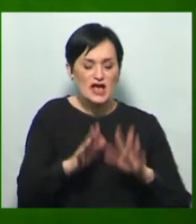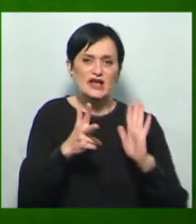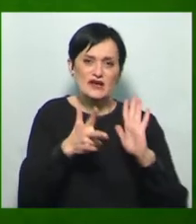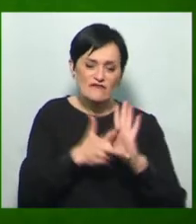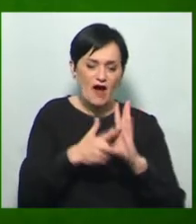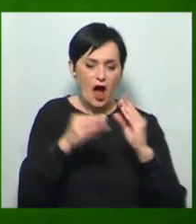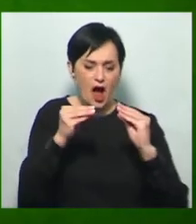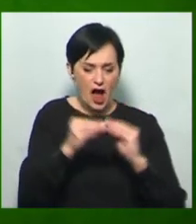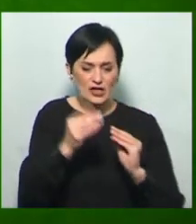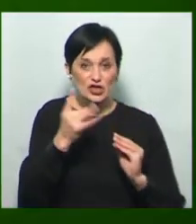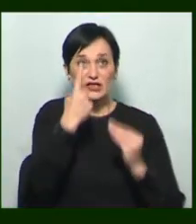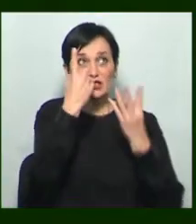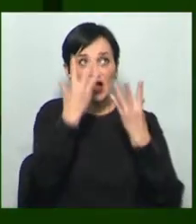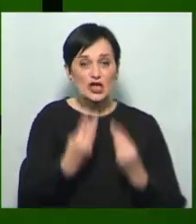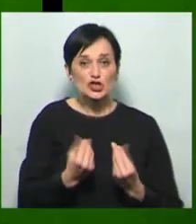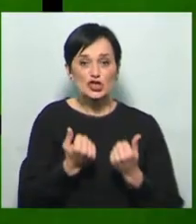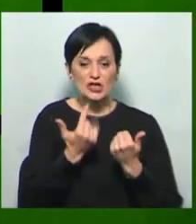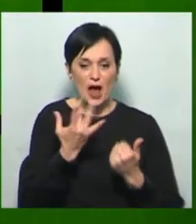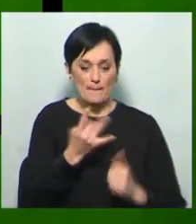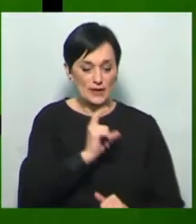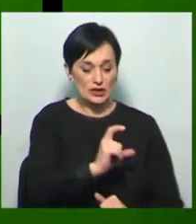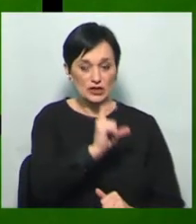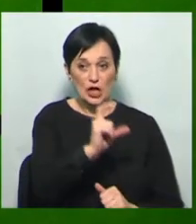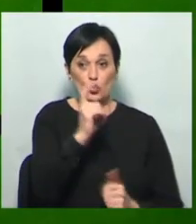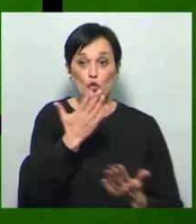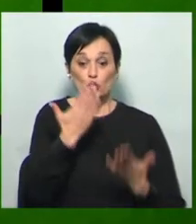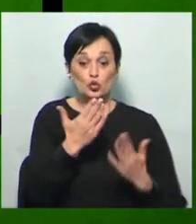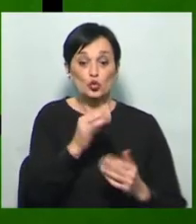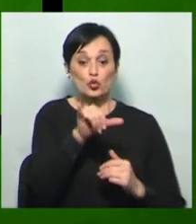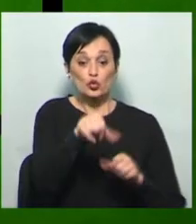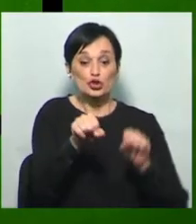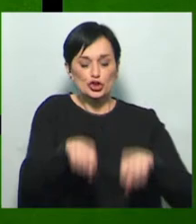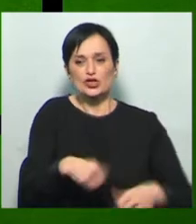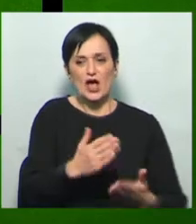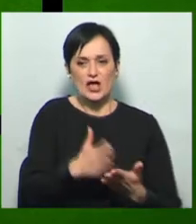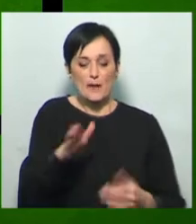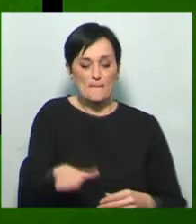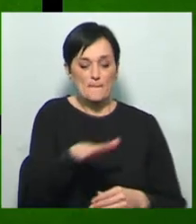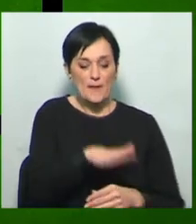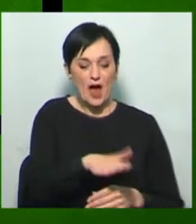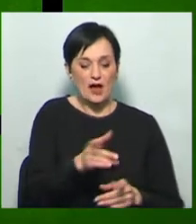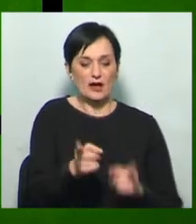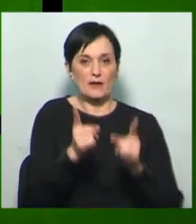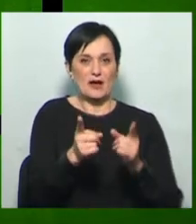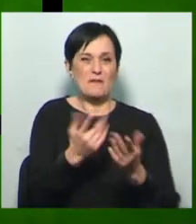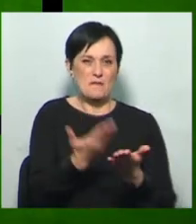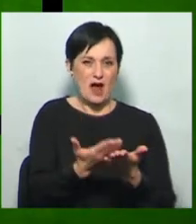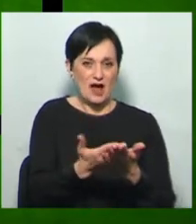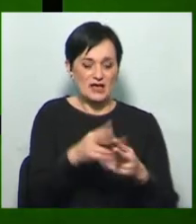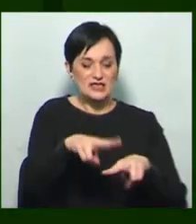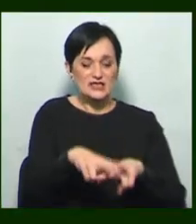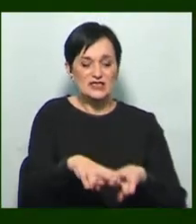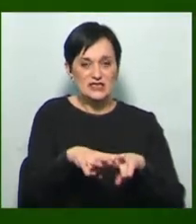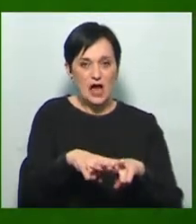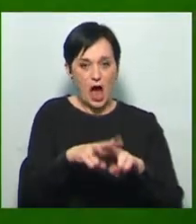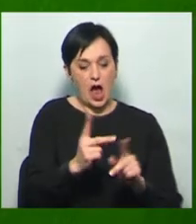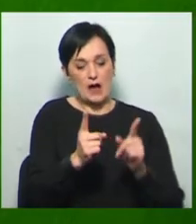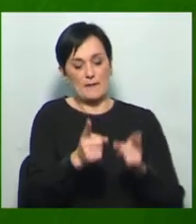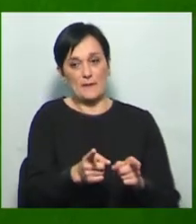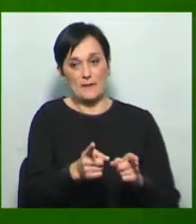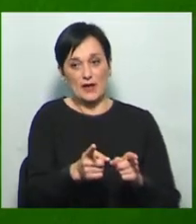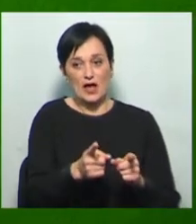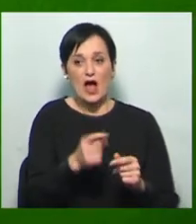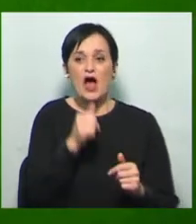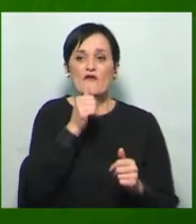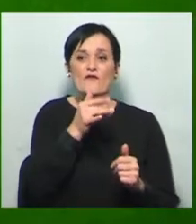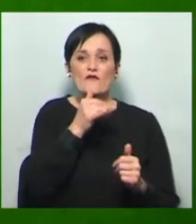მაინც დღეში რამდენჯერმე. თუ მოგეცემათ შესაძლებლობა, ფეხები მოათავსეთ მაგალითად სკამზე.